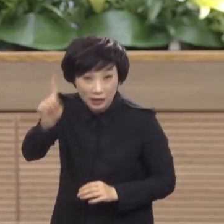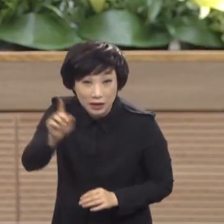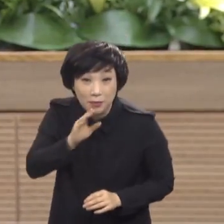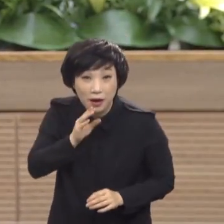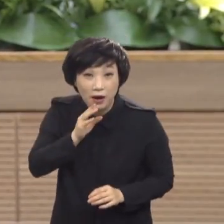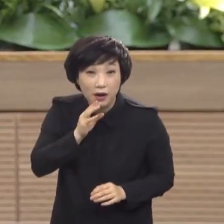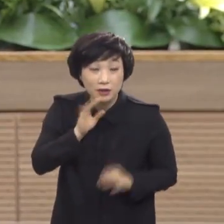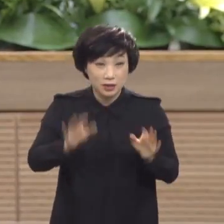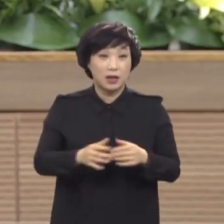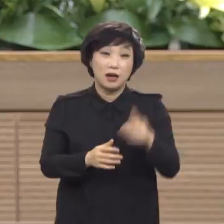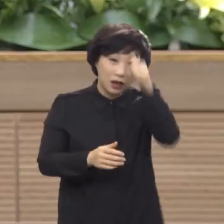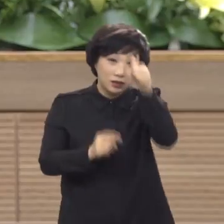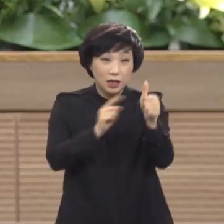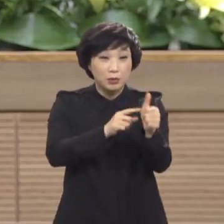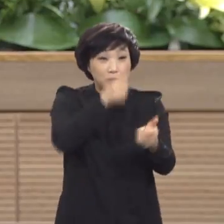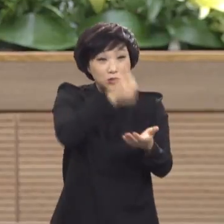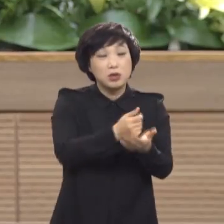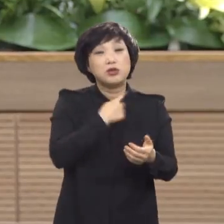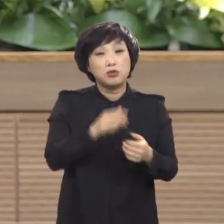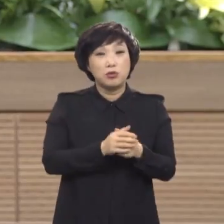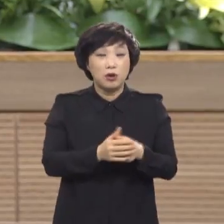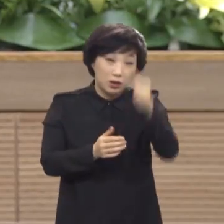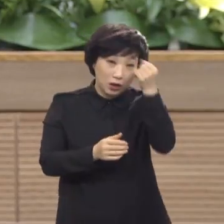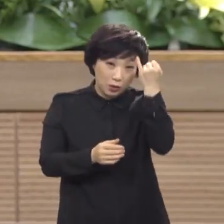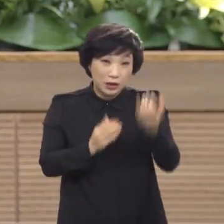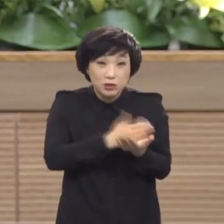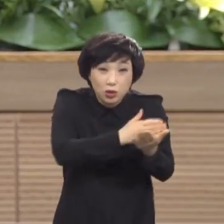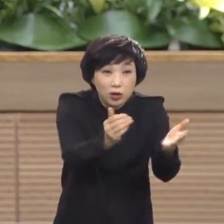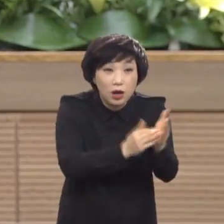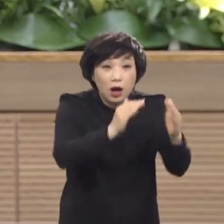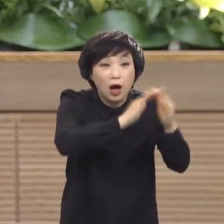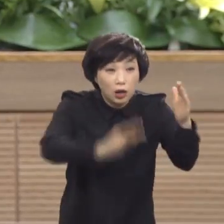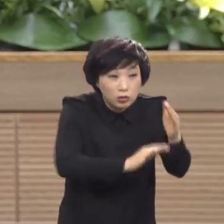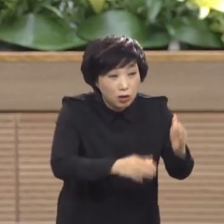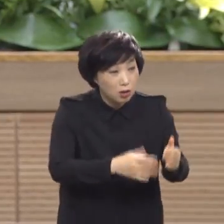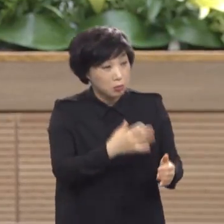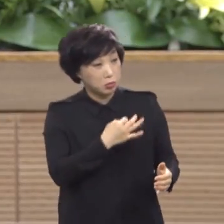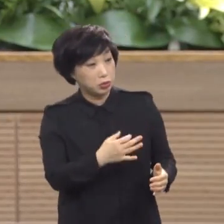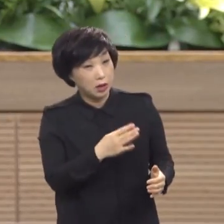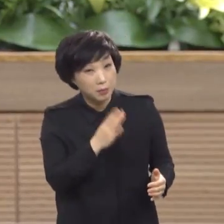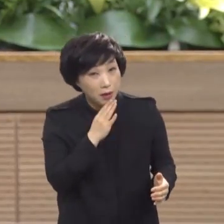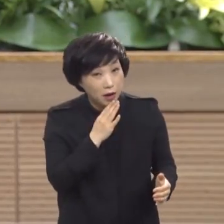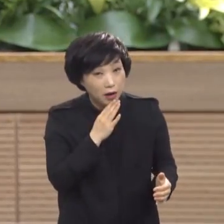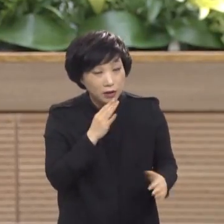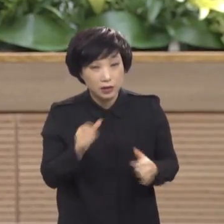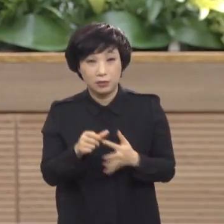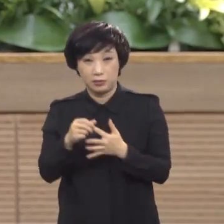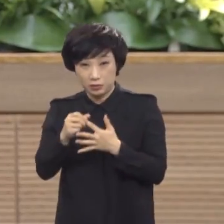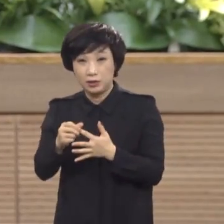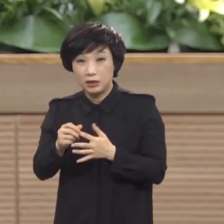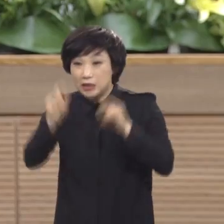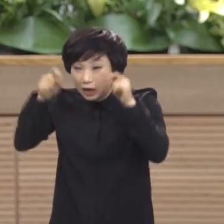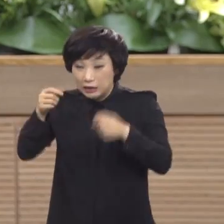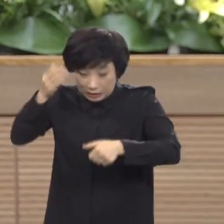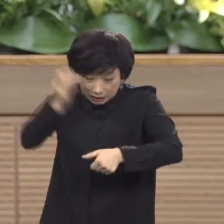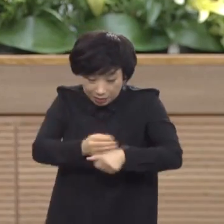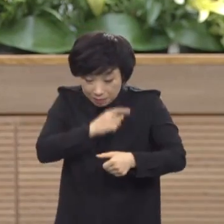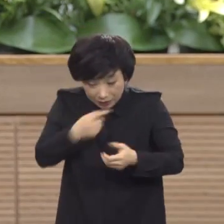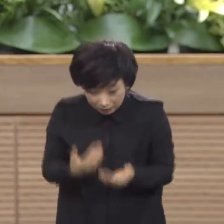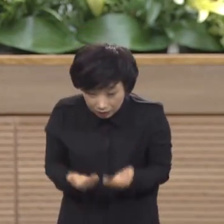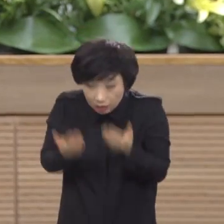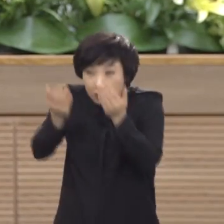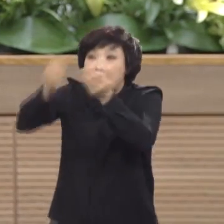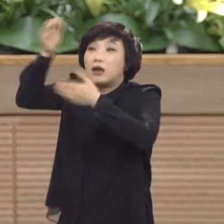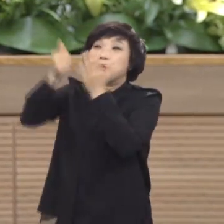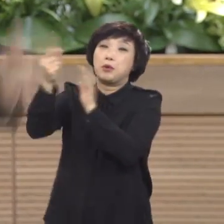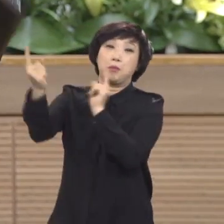그 집구석이 얼마나 불행하냐 그 말이요. 그래서 양을 잡아 피 흘리시고 하나님을 만났으니 얼마나 영광스러운